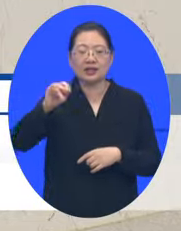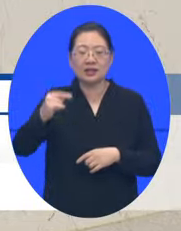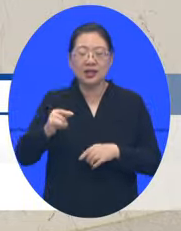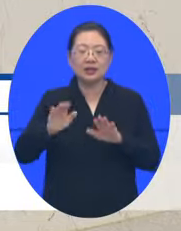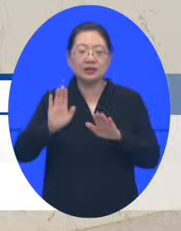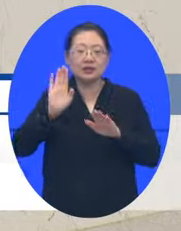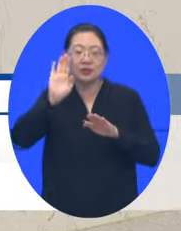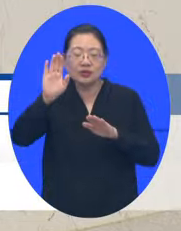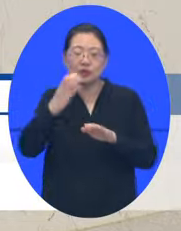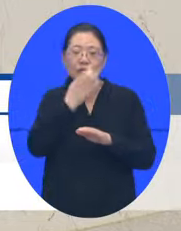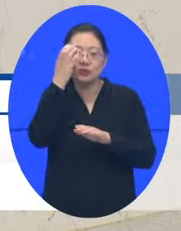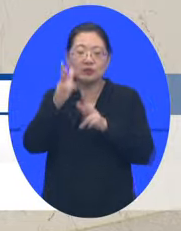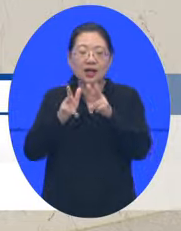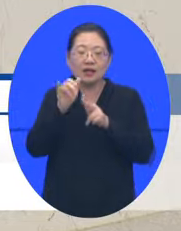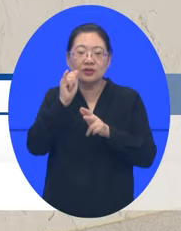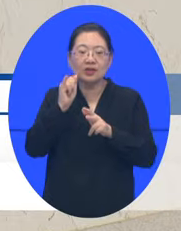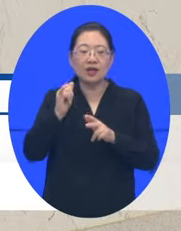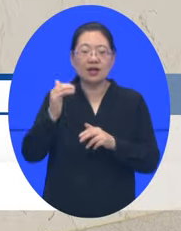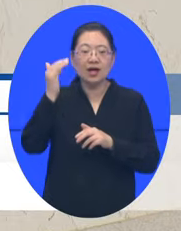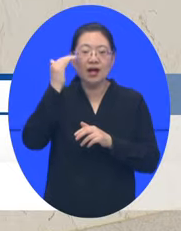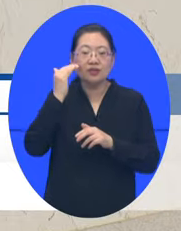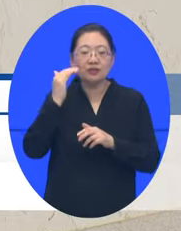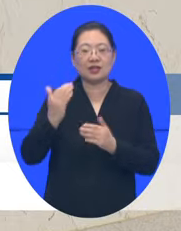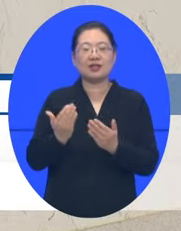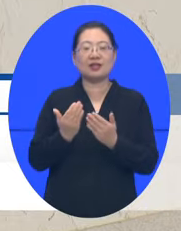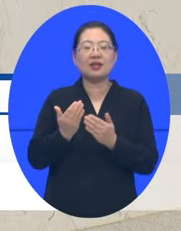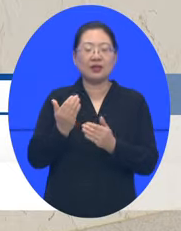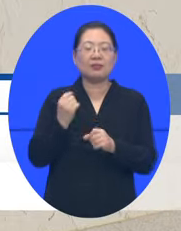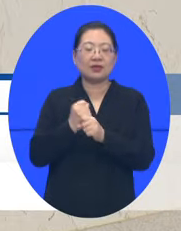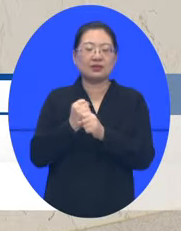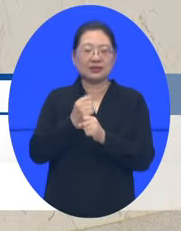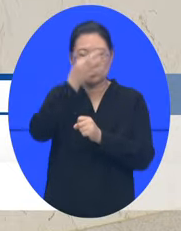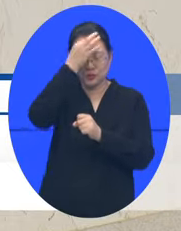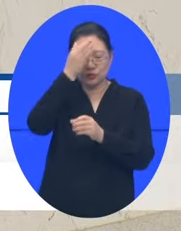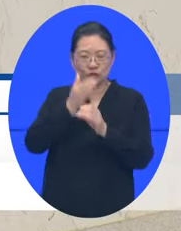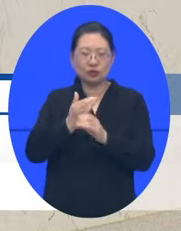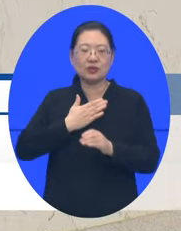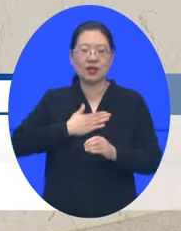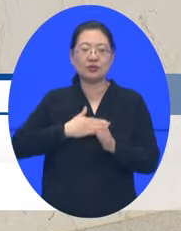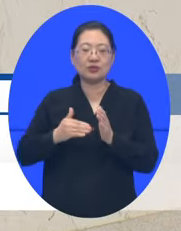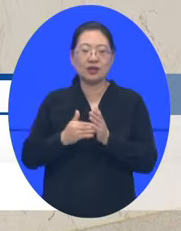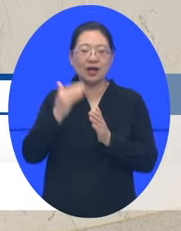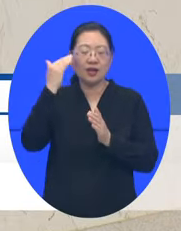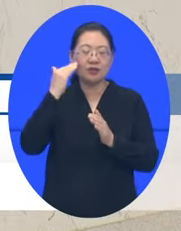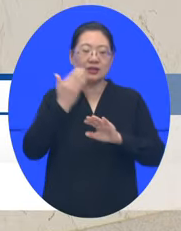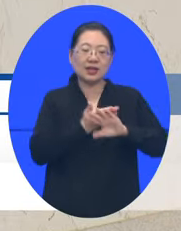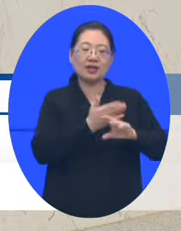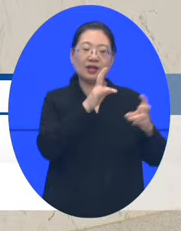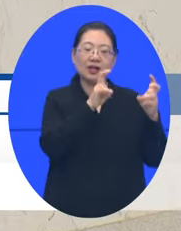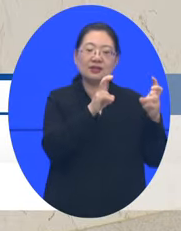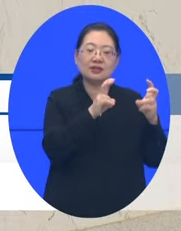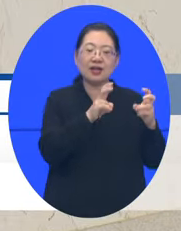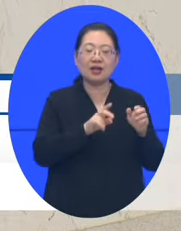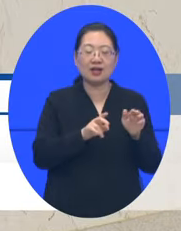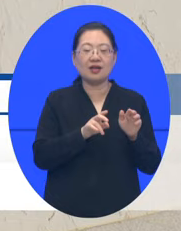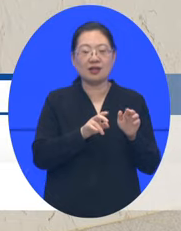산업으로 되어 있고 아직까지는 한국에 양산 기술이 없는 걸로 그렇게 알고 있기 때문에 국내 다른 회사의